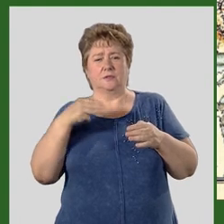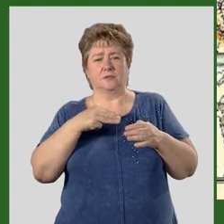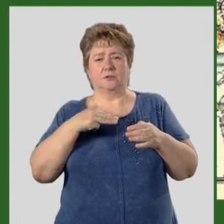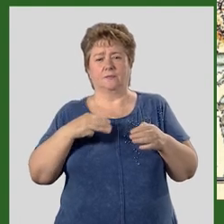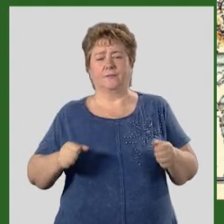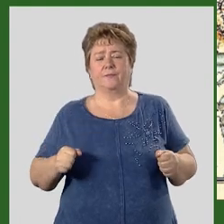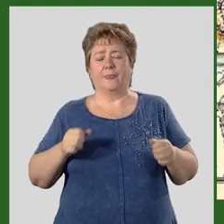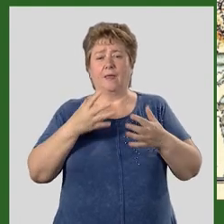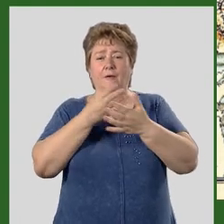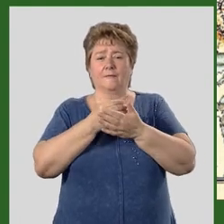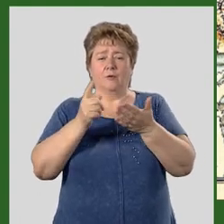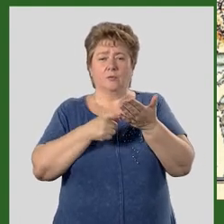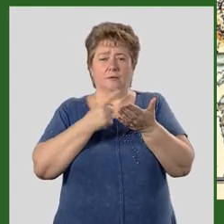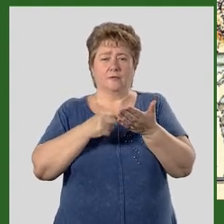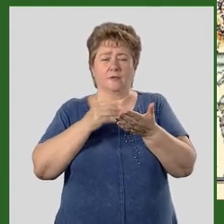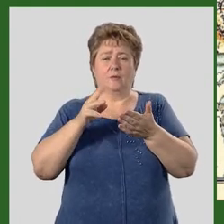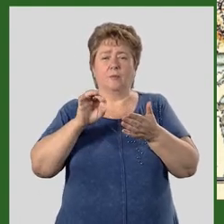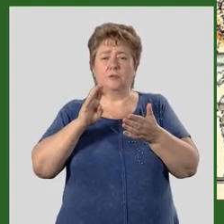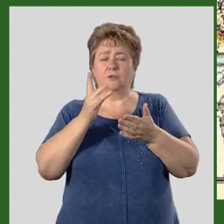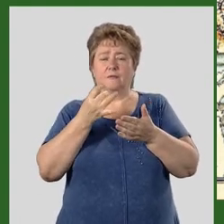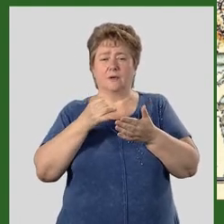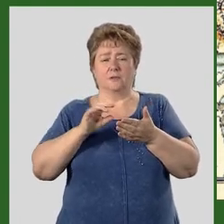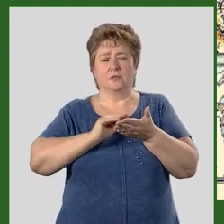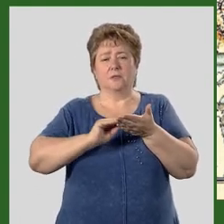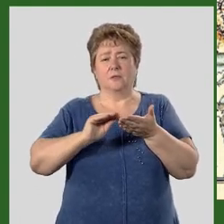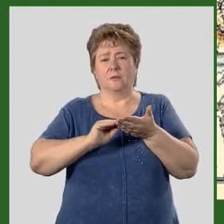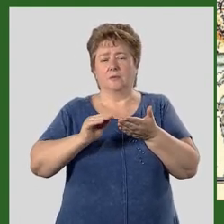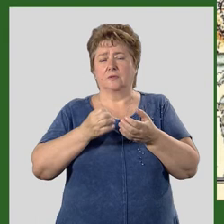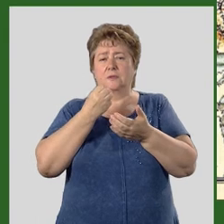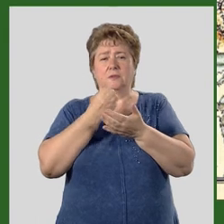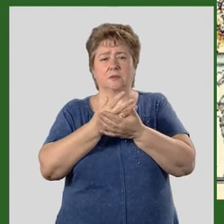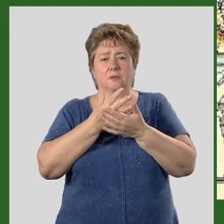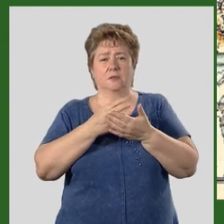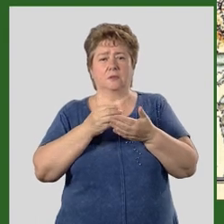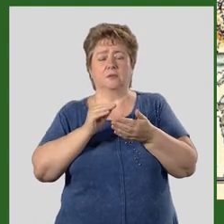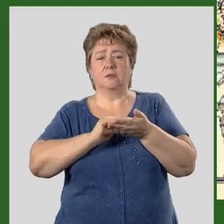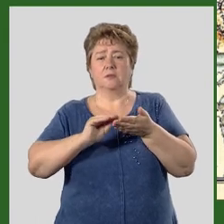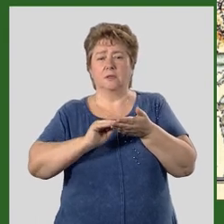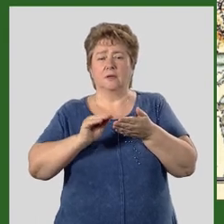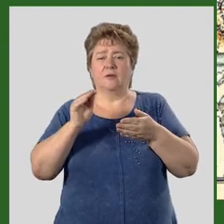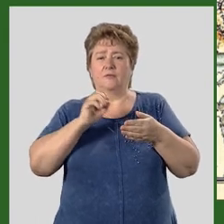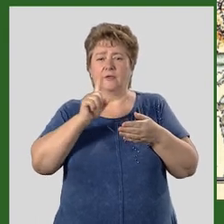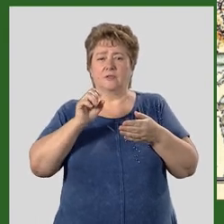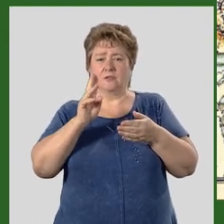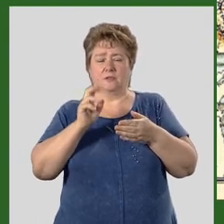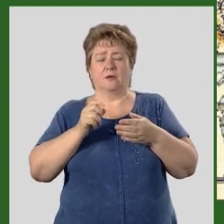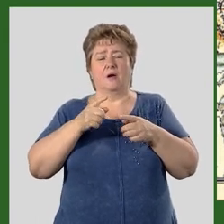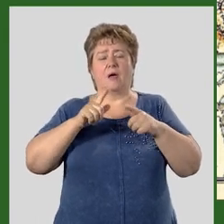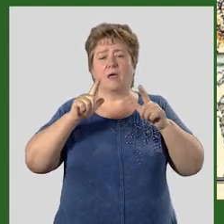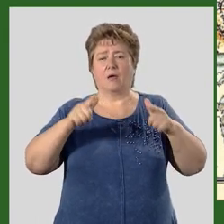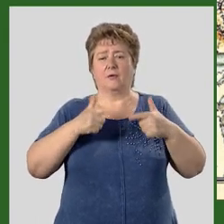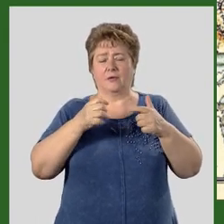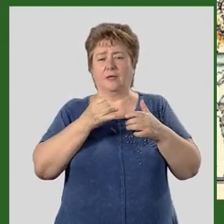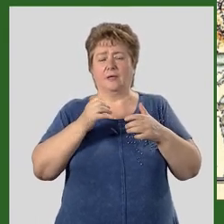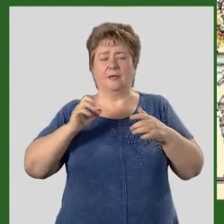1:420. В своем дневнике Пржевальский записал ценные записи физико-географические